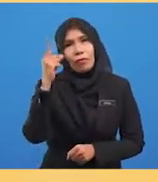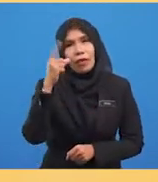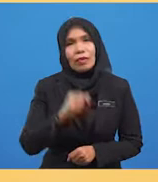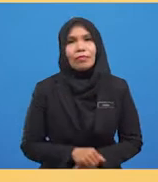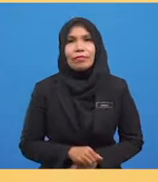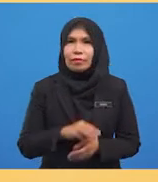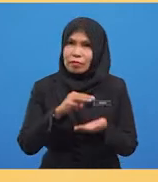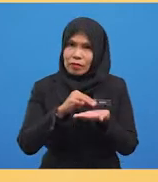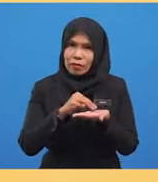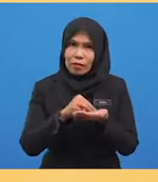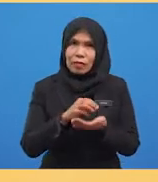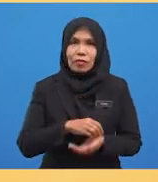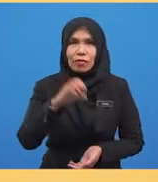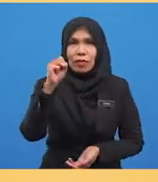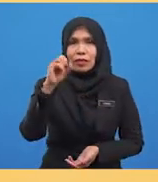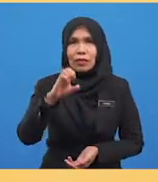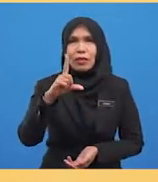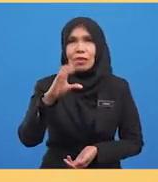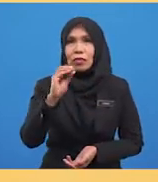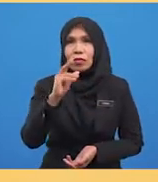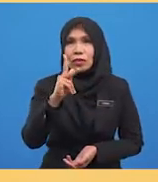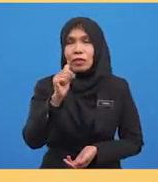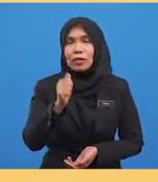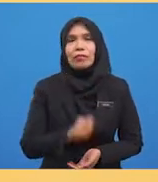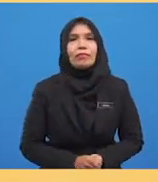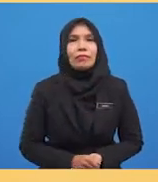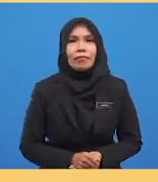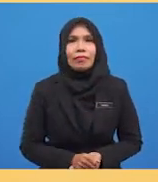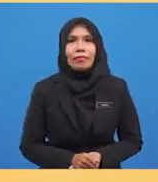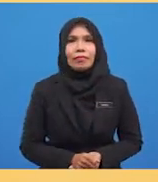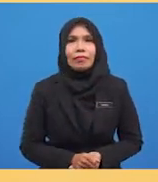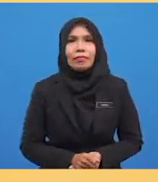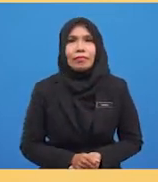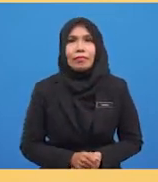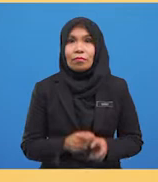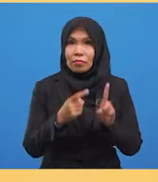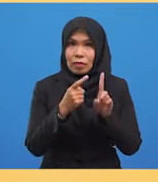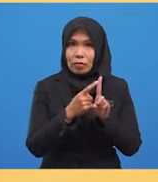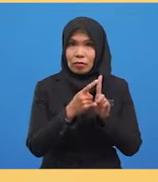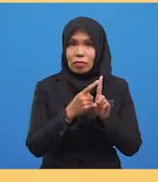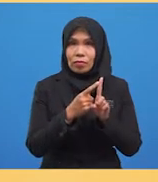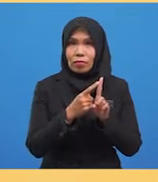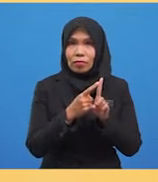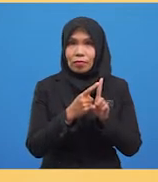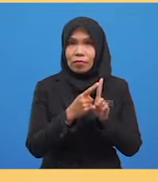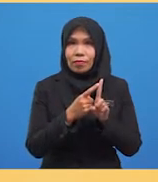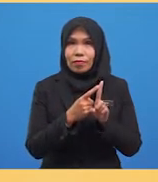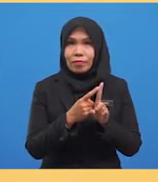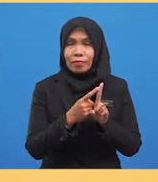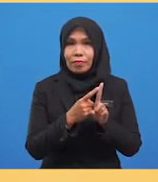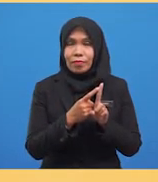seloka yang dipelajari dan bentuknya. Selain itu, murid juga diharapkan